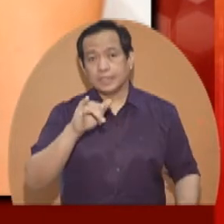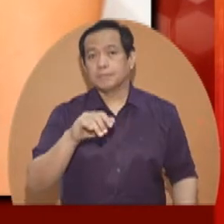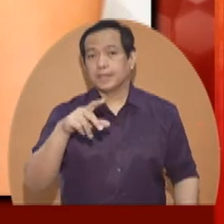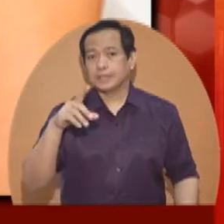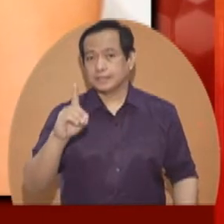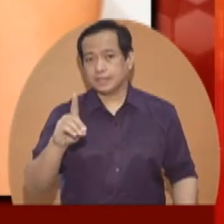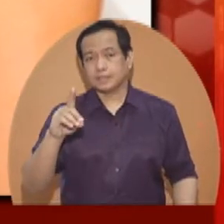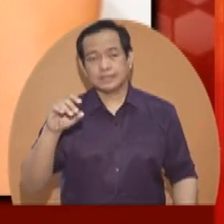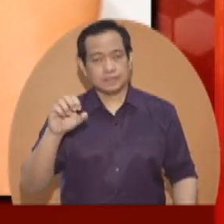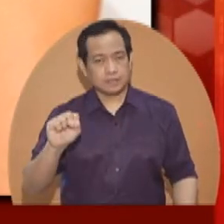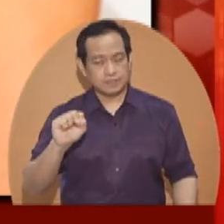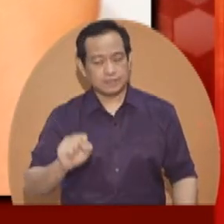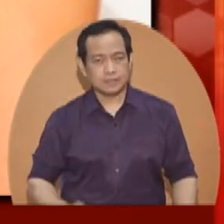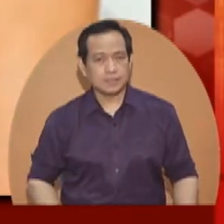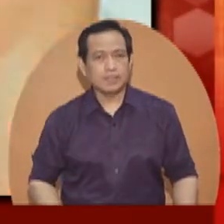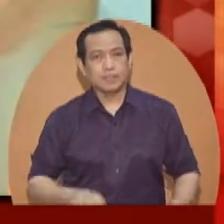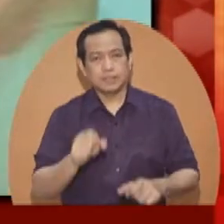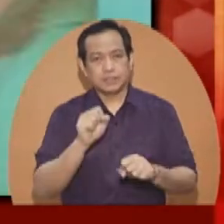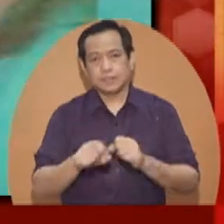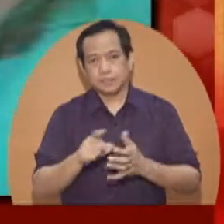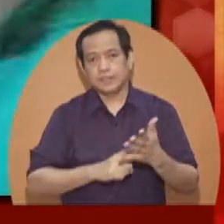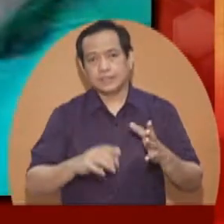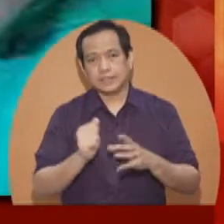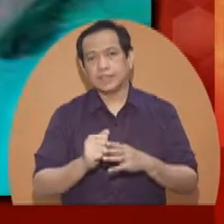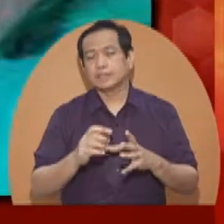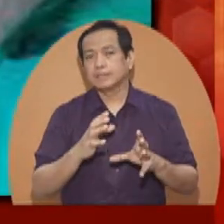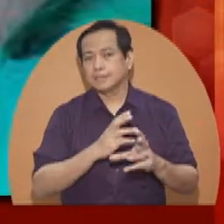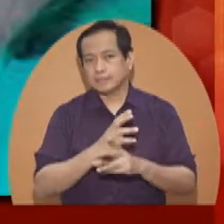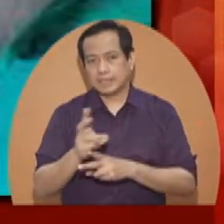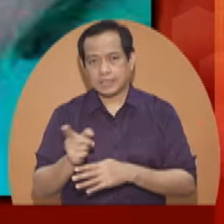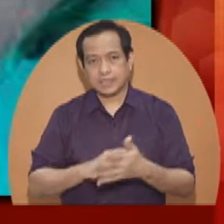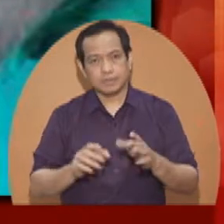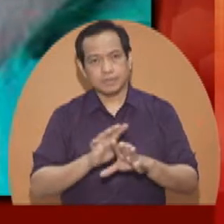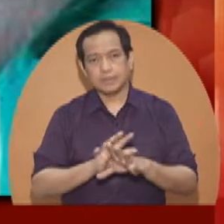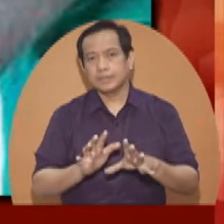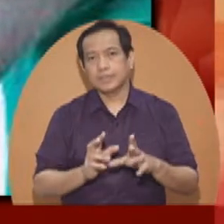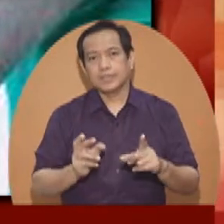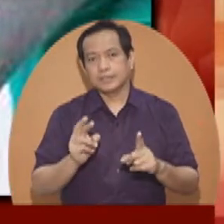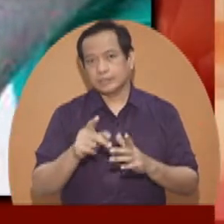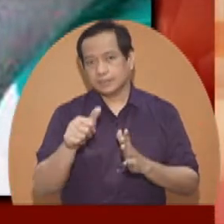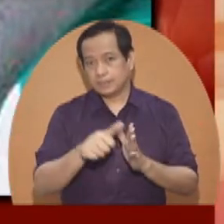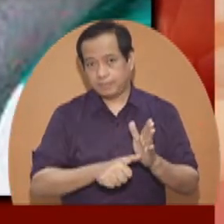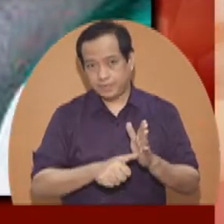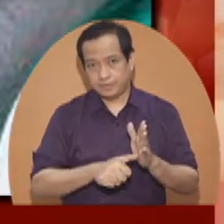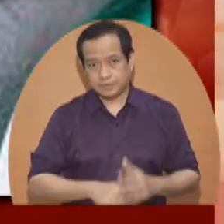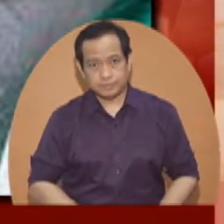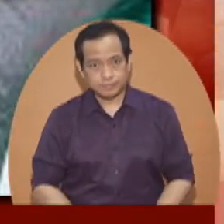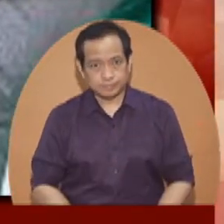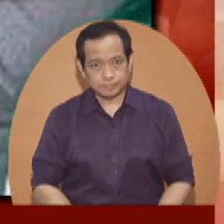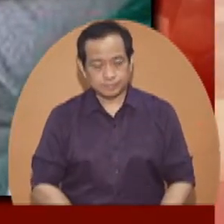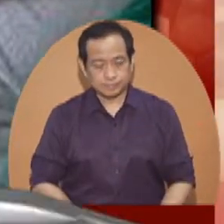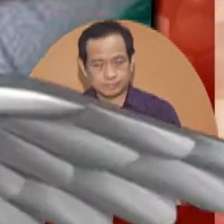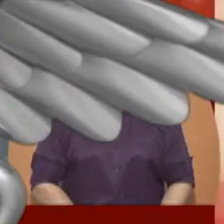mga taong merong idiopathic dextroscoliosis para ito ay maagapan at hindi kailangan umabot sa